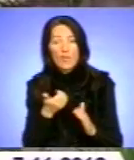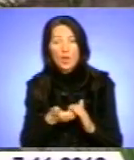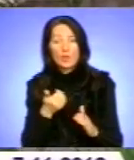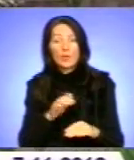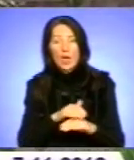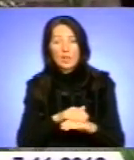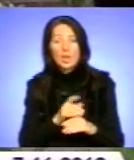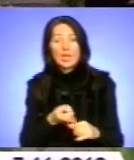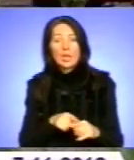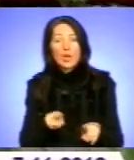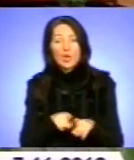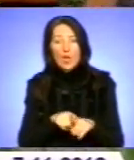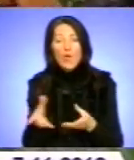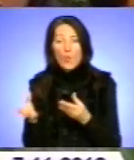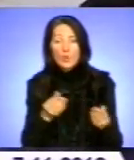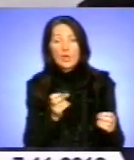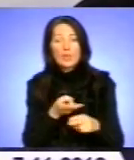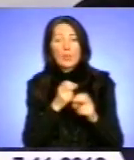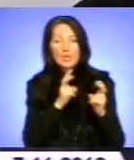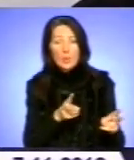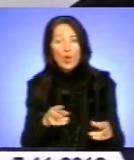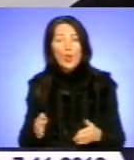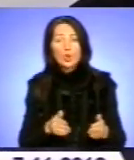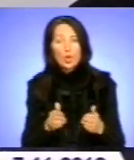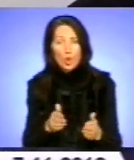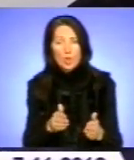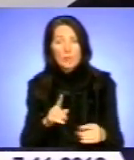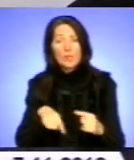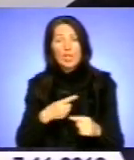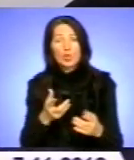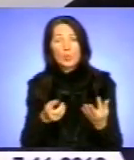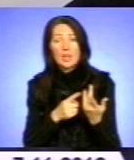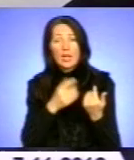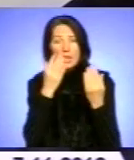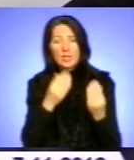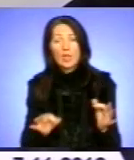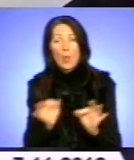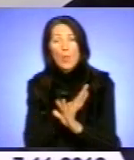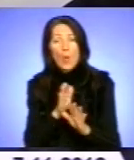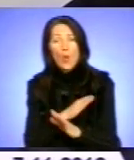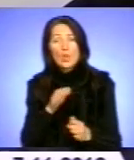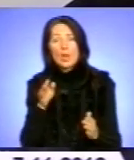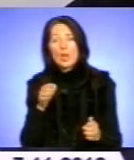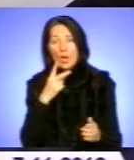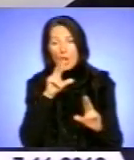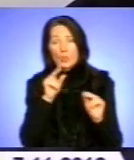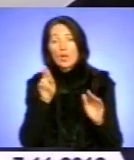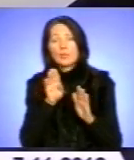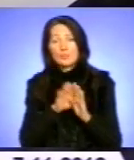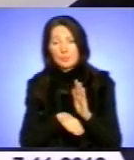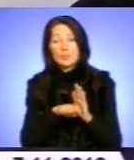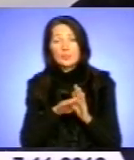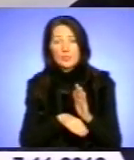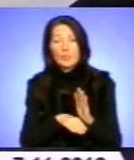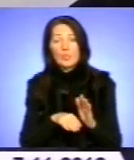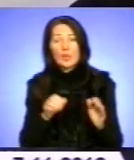теж впливають на безпеку на дорозі. На наступні декілька днів знову ж погодні умови обіцяють ускладнитися, саме зниження